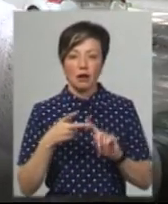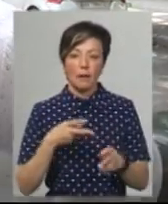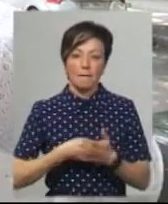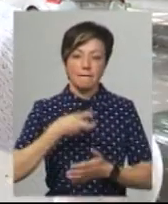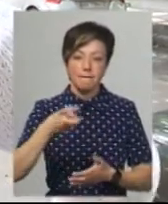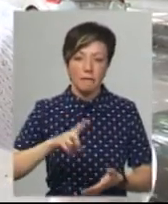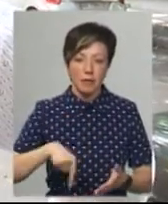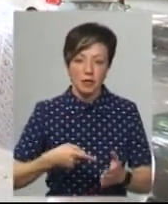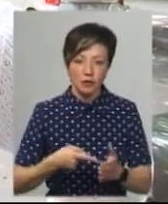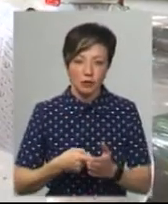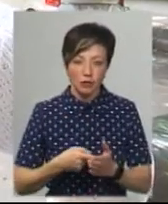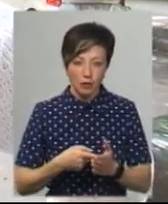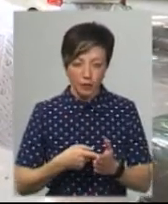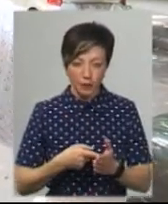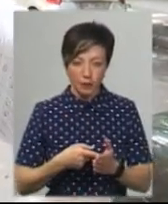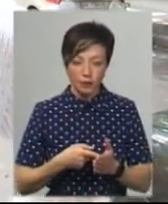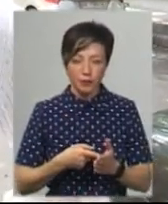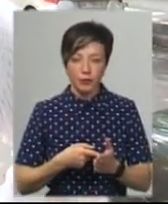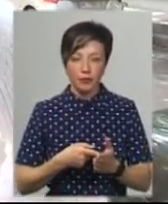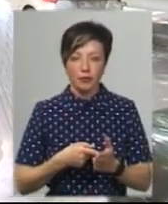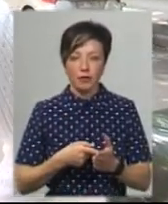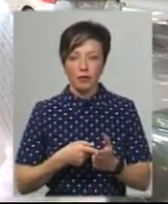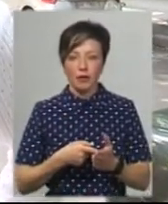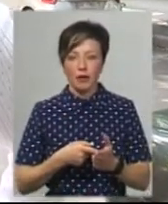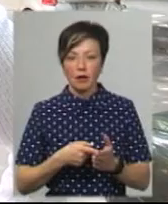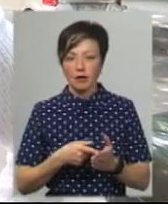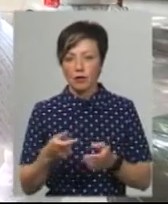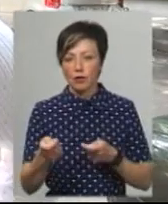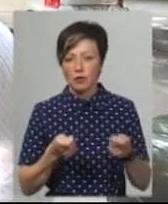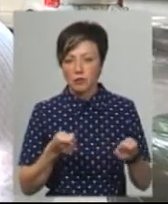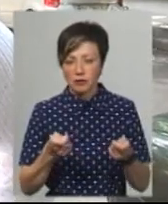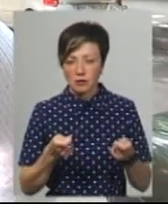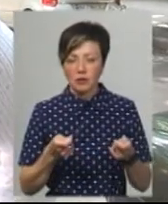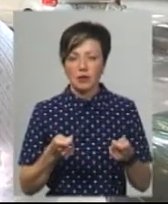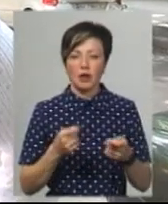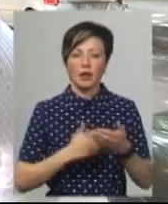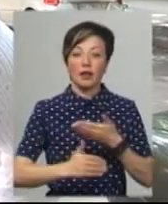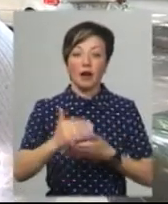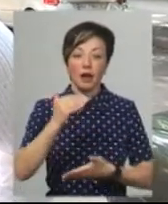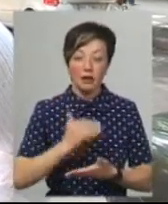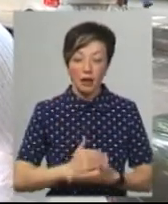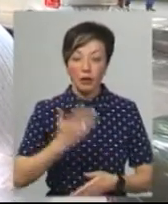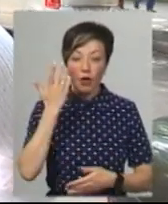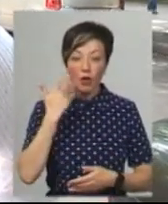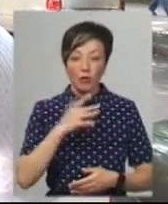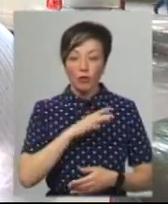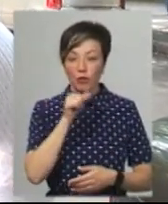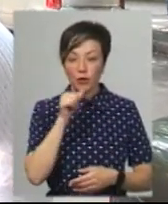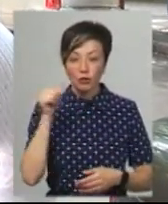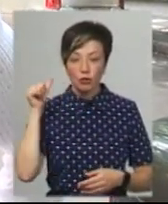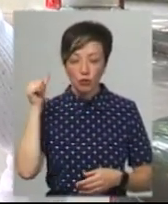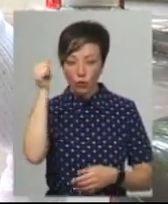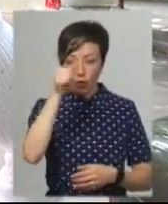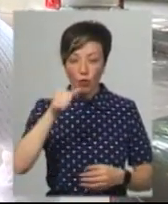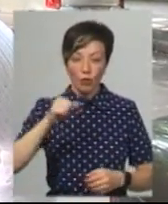у міському там на Подільській вулиці. І на кінець, коли був минулого року